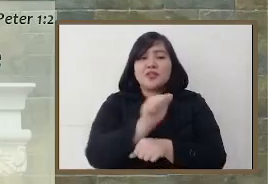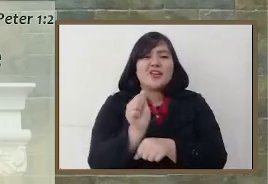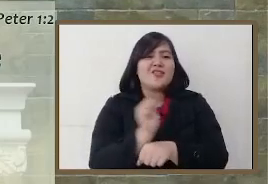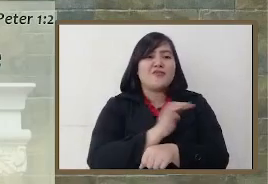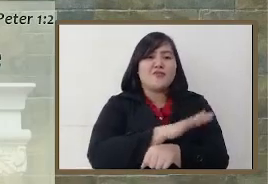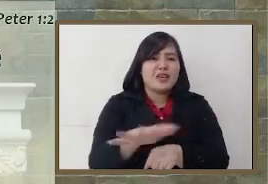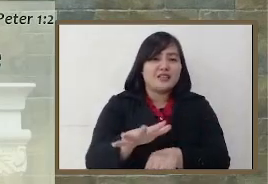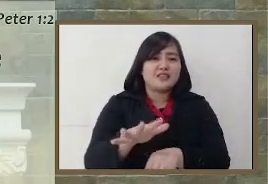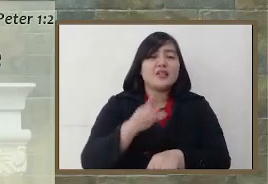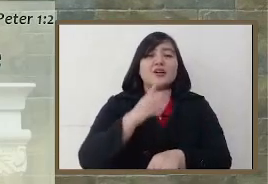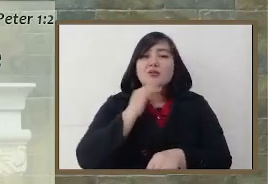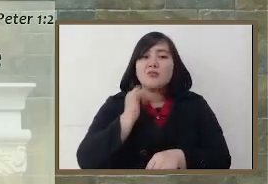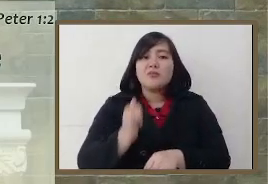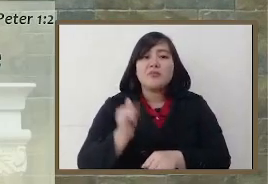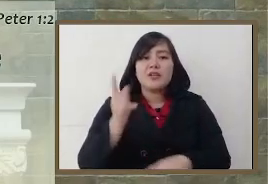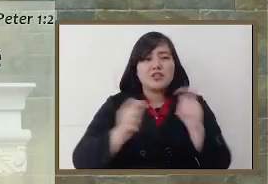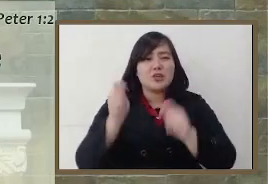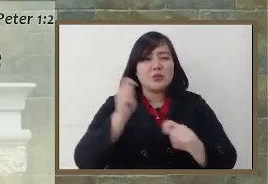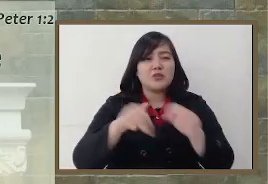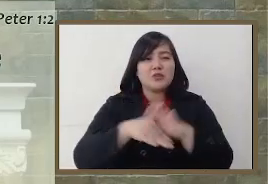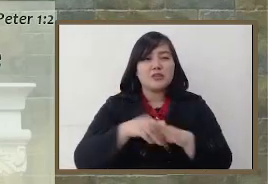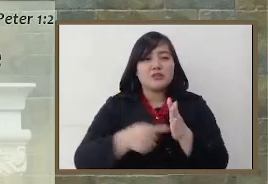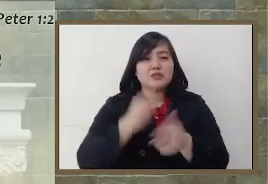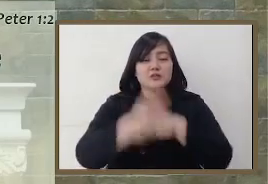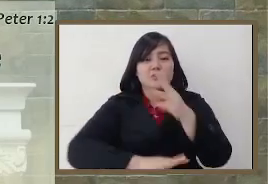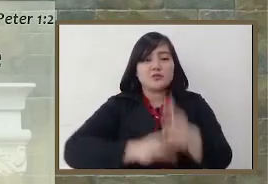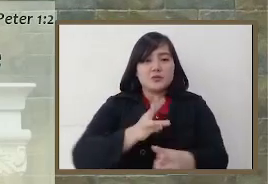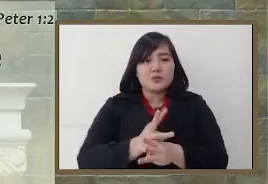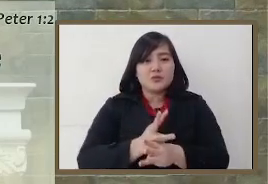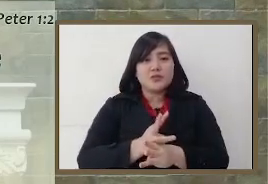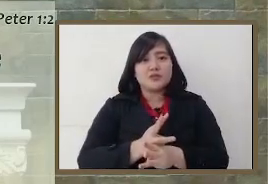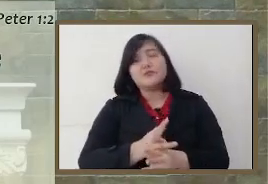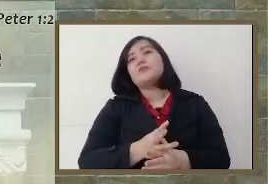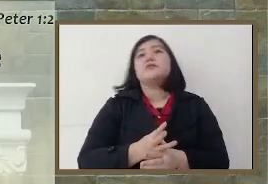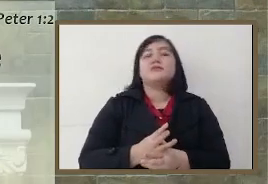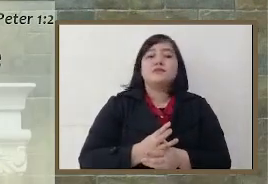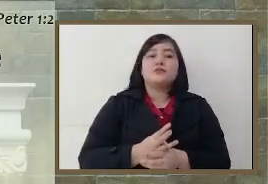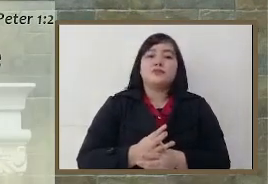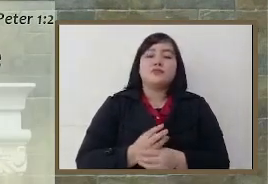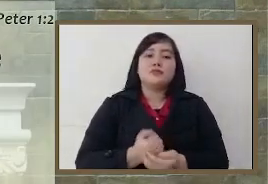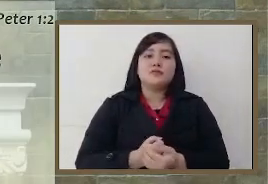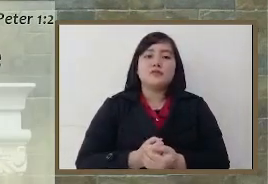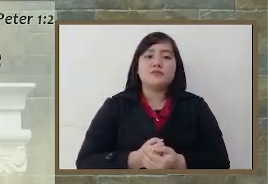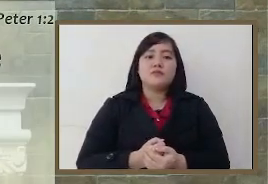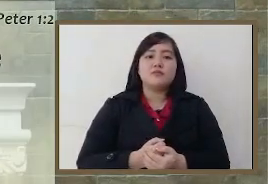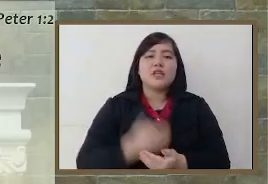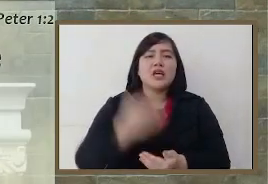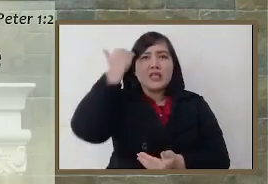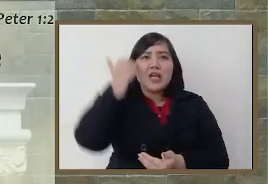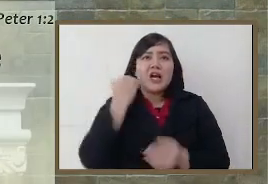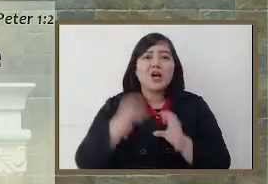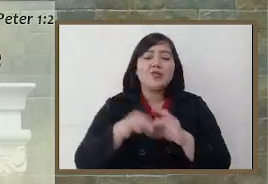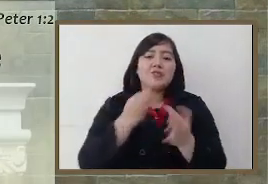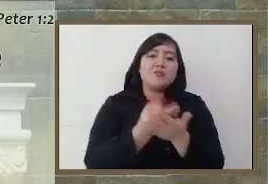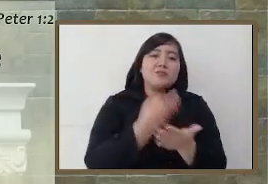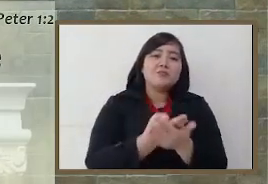ng nangyayari sa ibabaw ng mundong ito. Kaguluhan ng tagutom, kaguluhan ng kakulangan sa panlalapi, kaguluhan ng kung ano pa man, mga